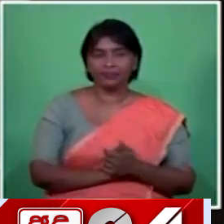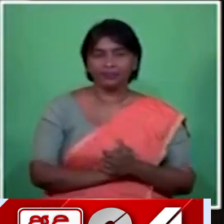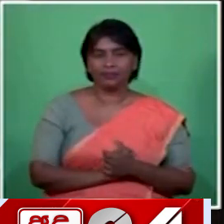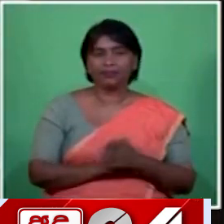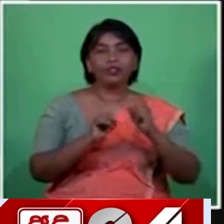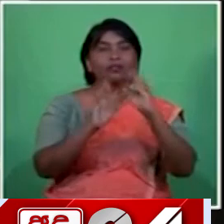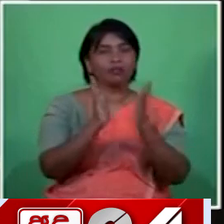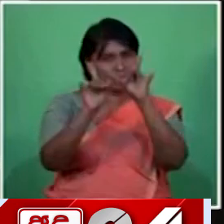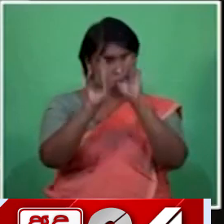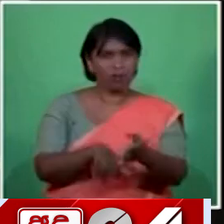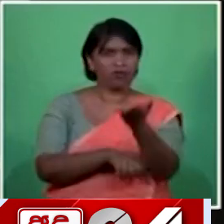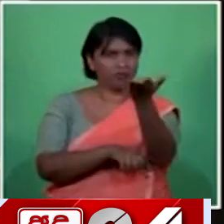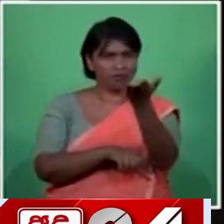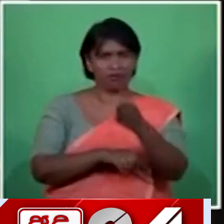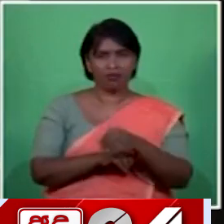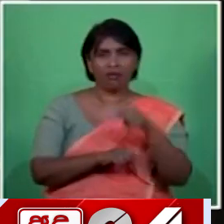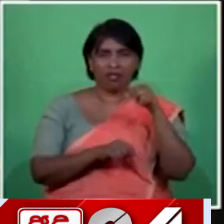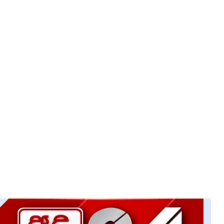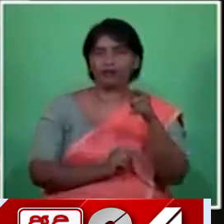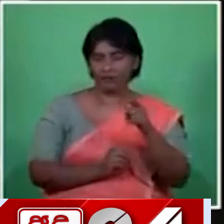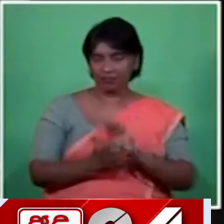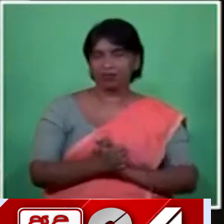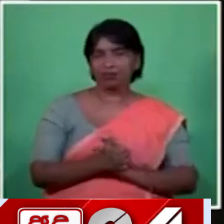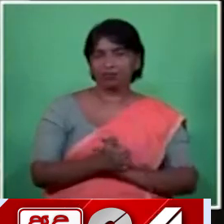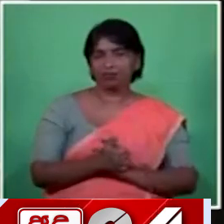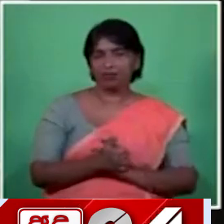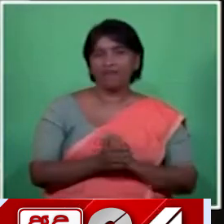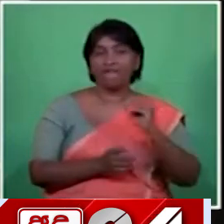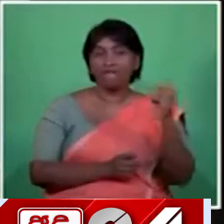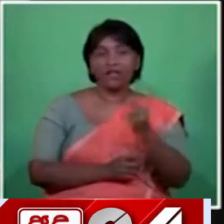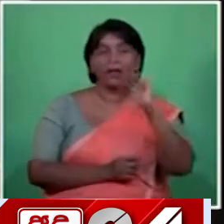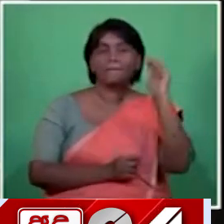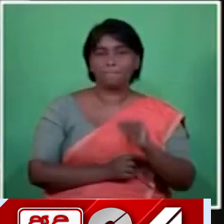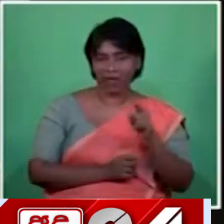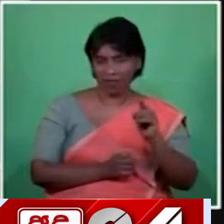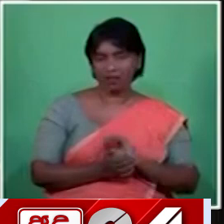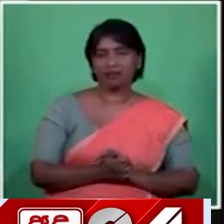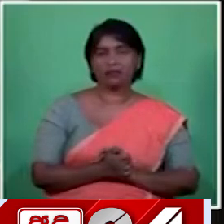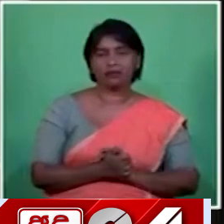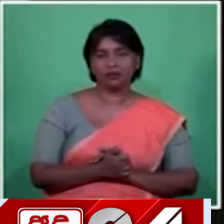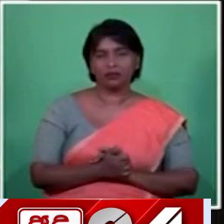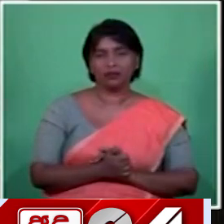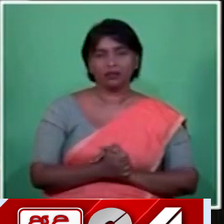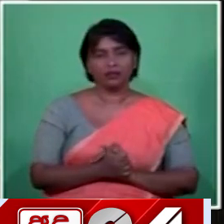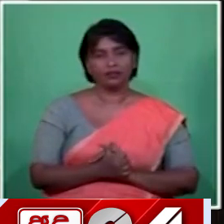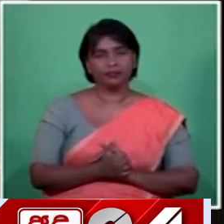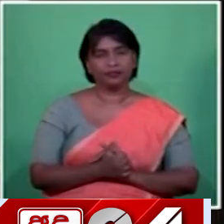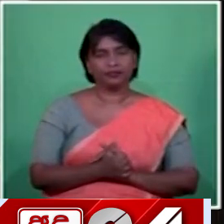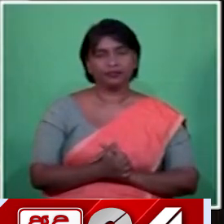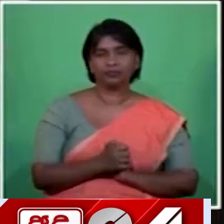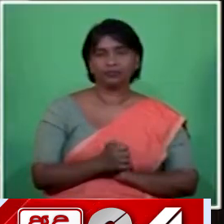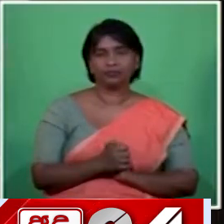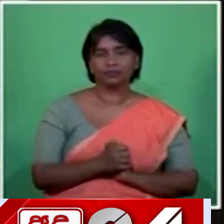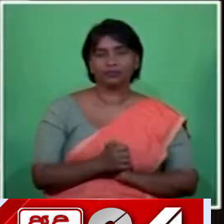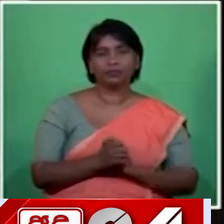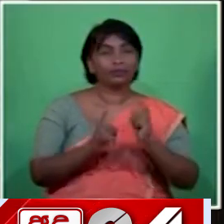ඔයාගේ අගමැතිතුමත් එහෙමනේ කරන්නේ. දැන් නම් ඉතින් පොඩක් හුලම් බහැලා යගේ. දැන් වේගය බහැලා. තුමාගේ 27 2 හරි ප්‍රශ්නේ ගන්න. වේගයෙන්ම. දැන් අගමැති පියන්